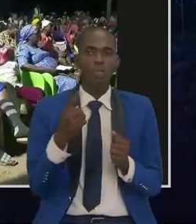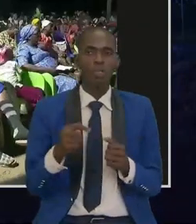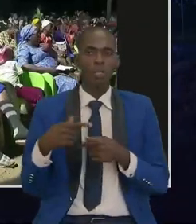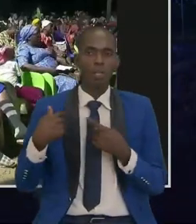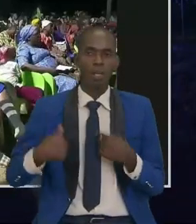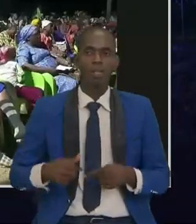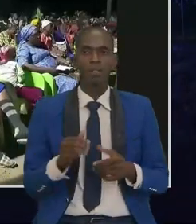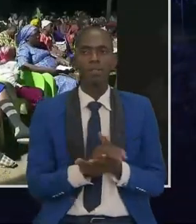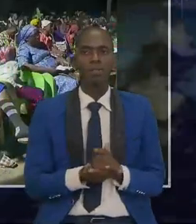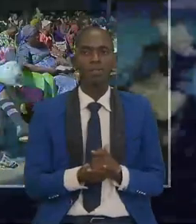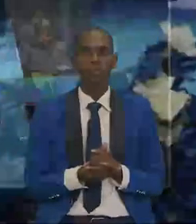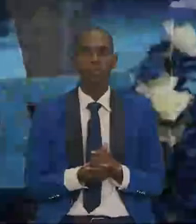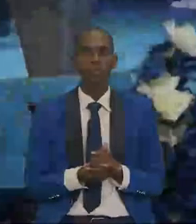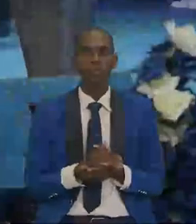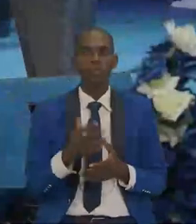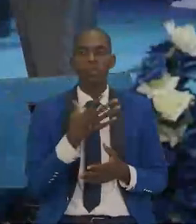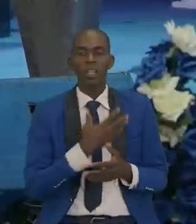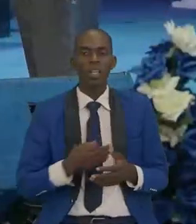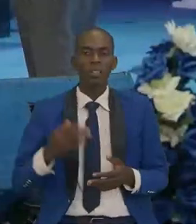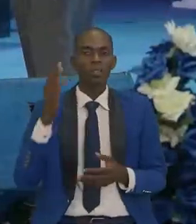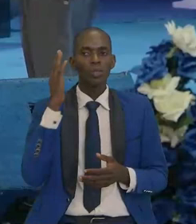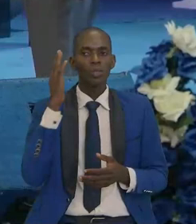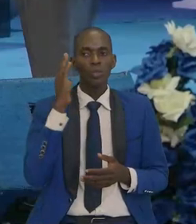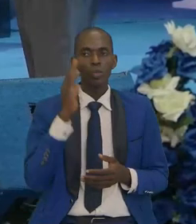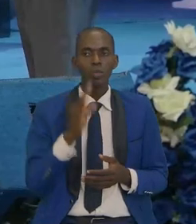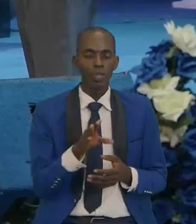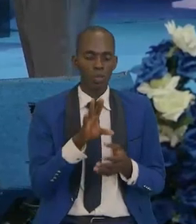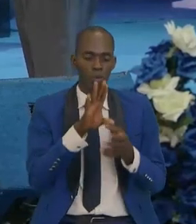qu'ils ne comprennent de leur cœur,